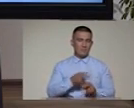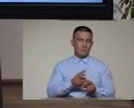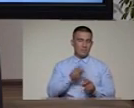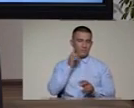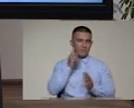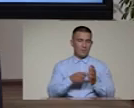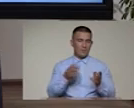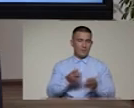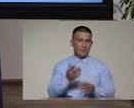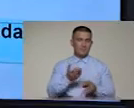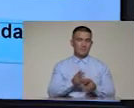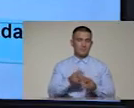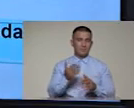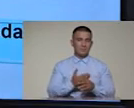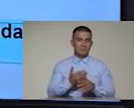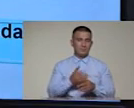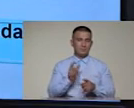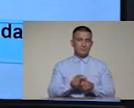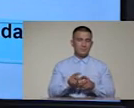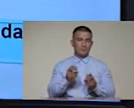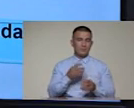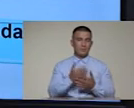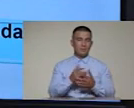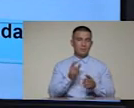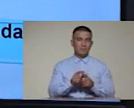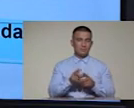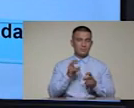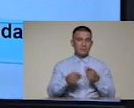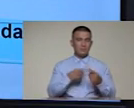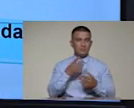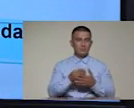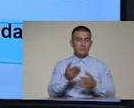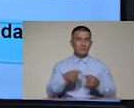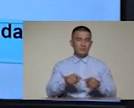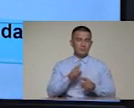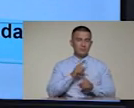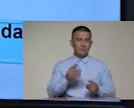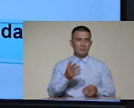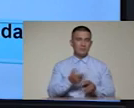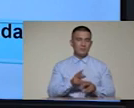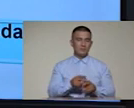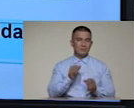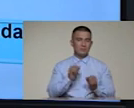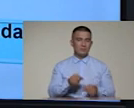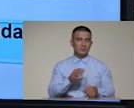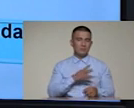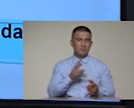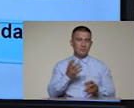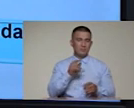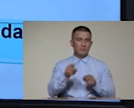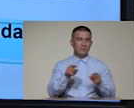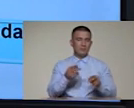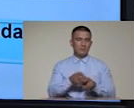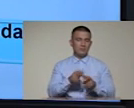Yordamchi so'z turkumlari atash ma'nosiga ega bo'lmaydi. ma'lum bir so'roqqa